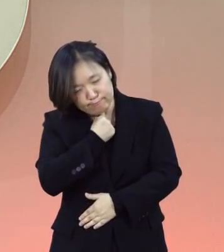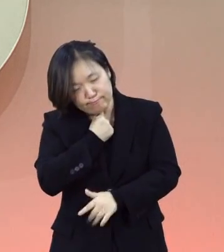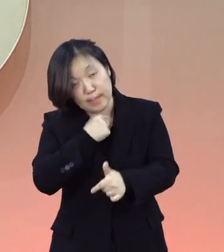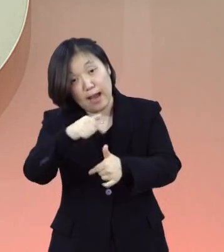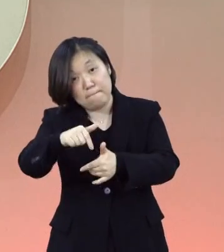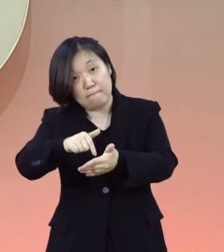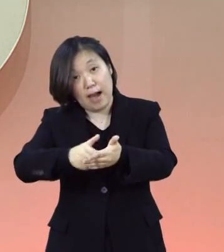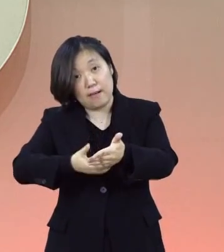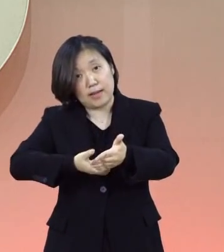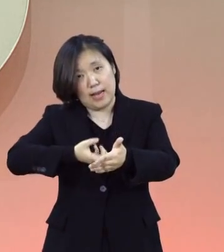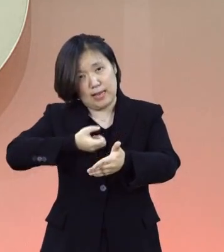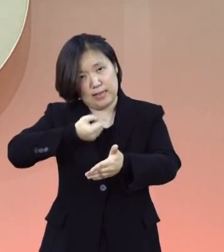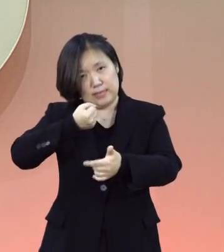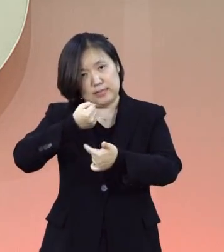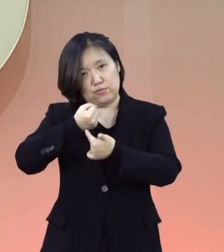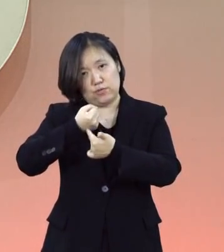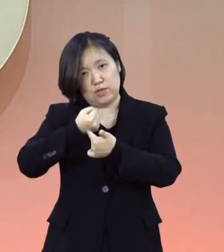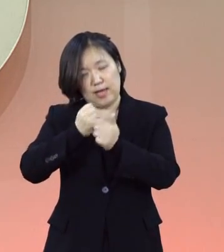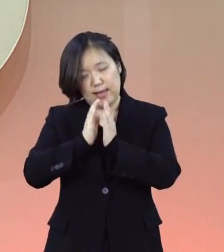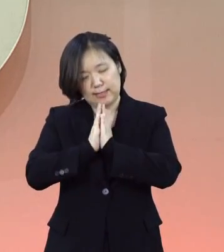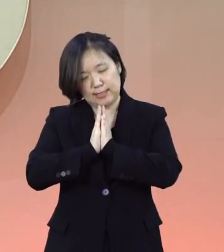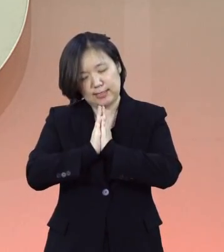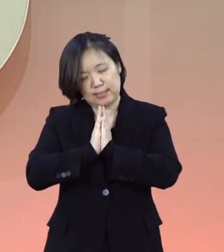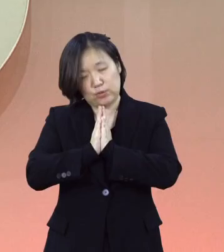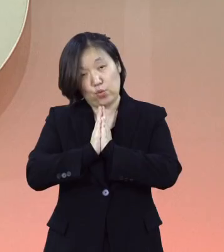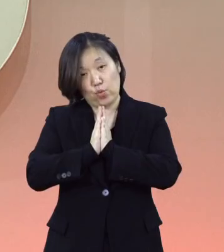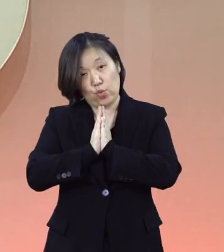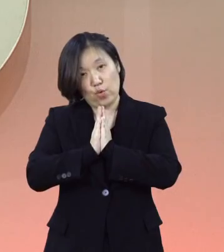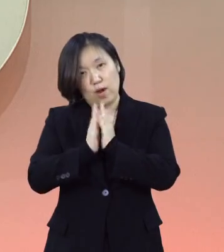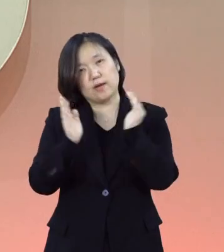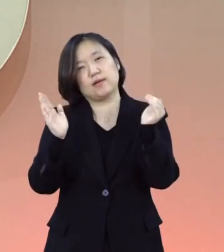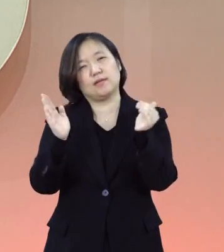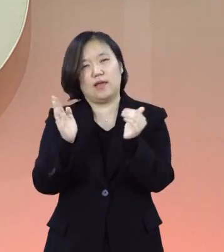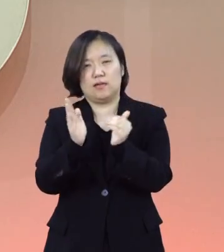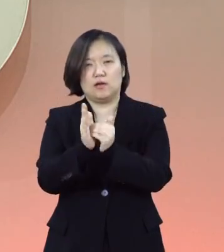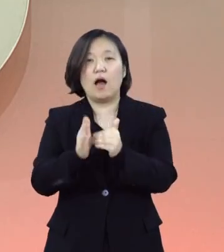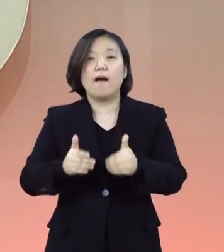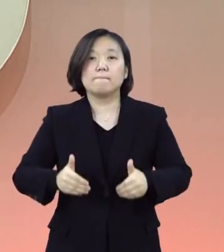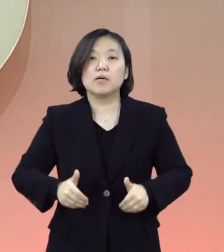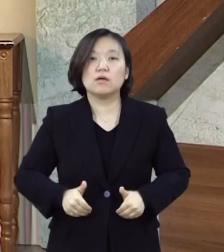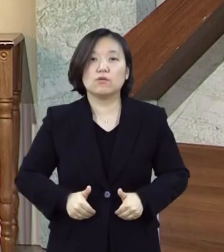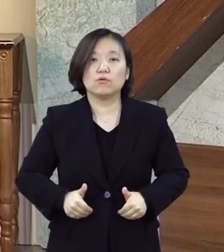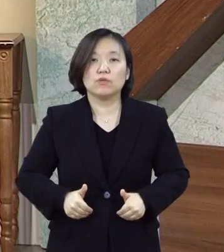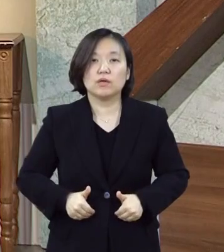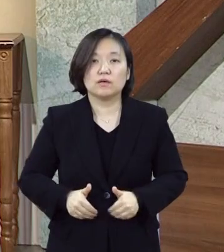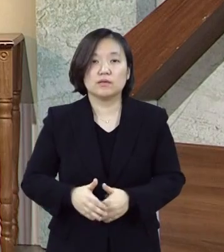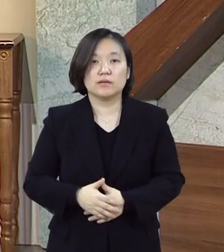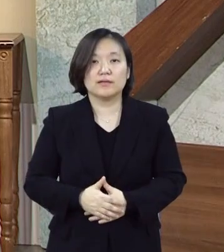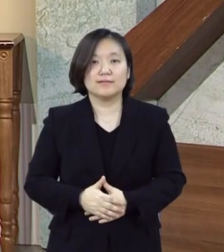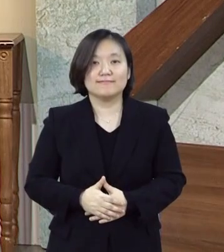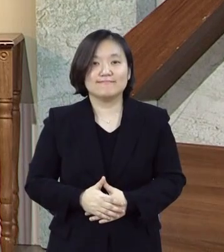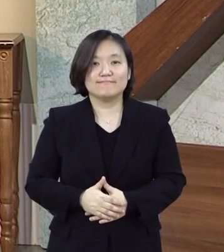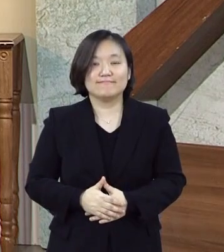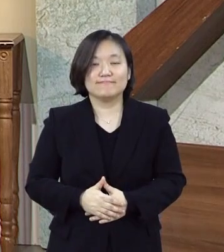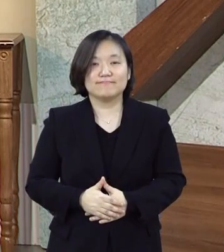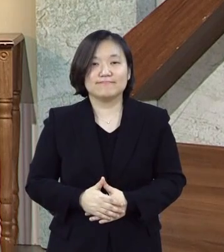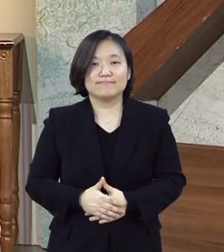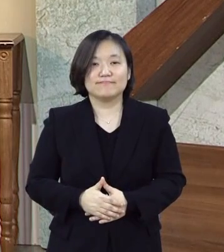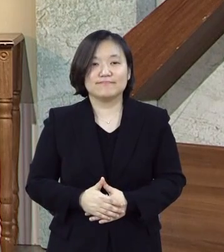보리심으로 반드시 기도의 마지막 마무리를 해라. 그러면